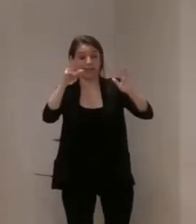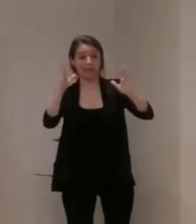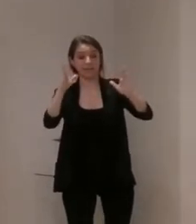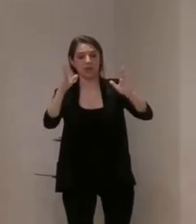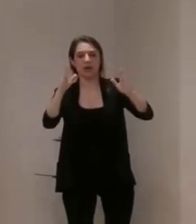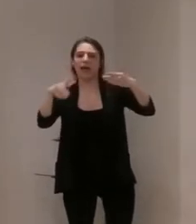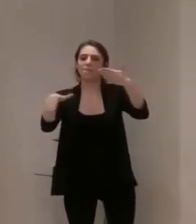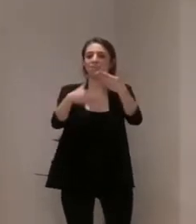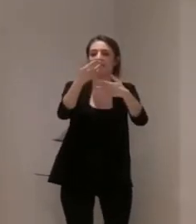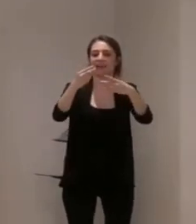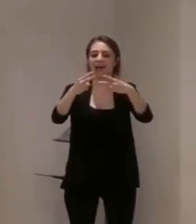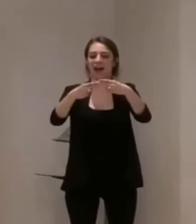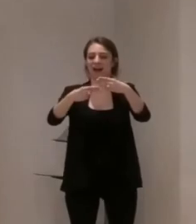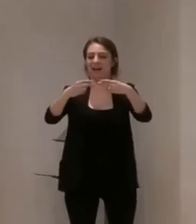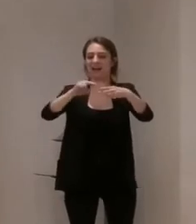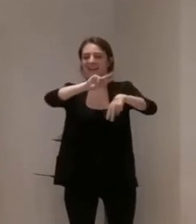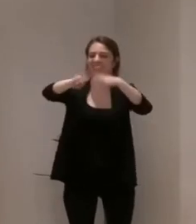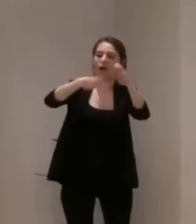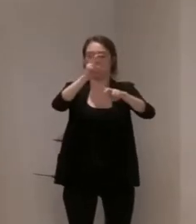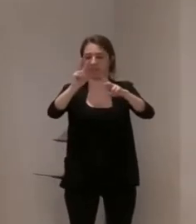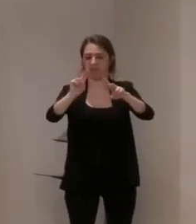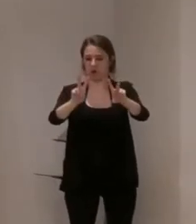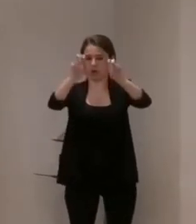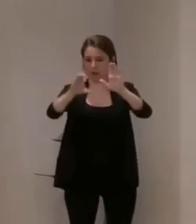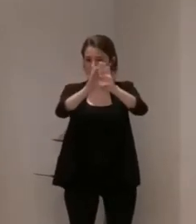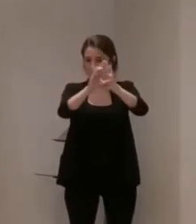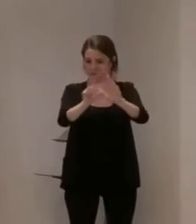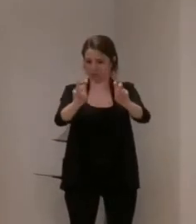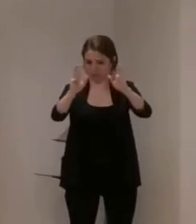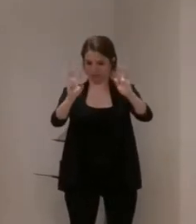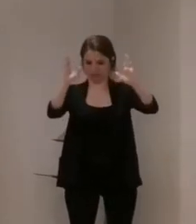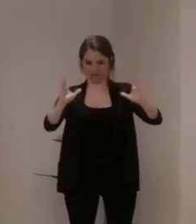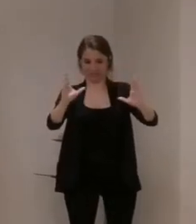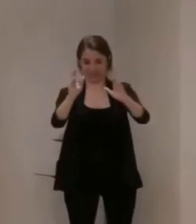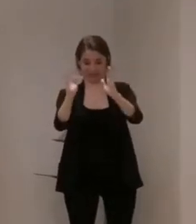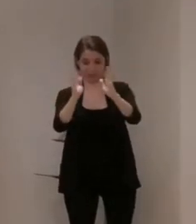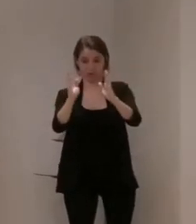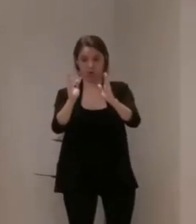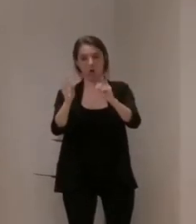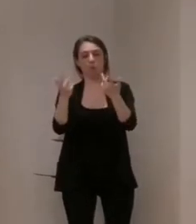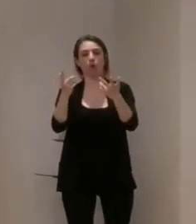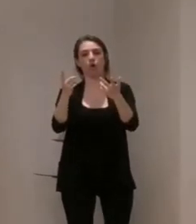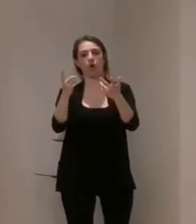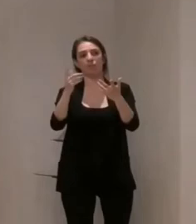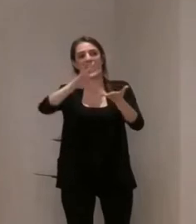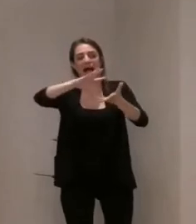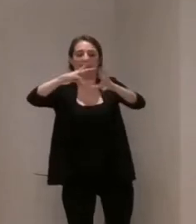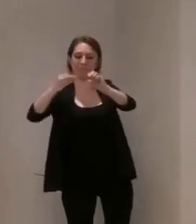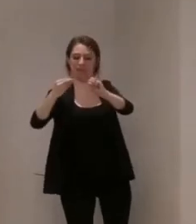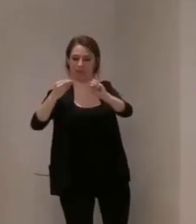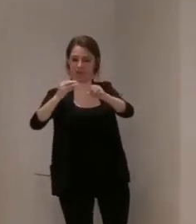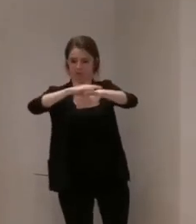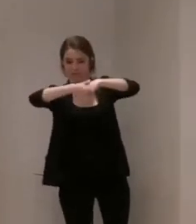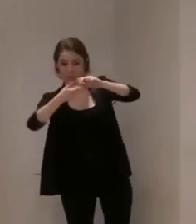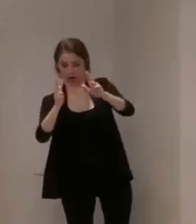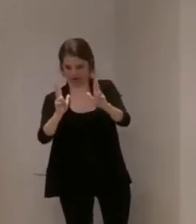la restauració, una nova constitució, etc., que pretén ser un règim, diguem, més homologable democràticament, en